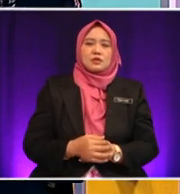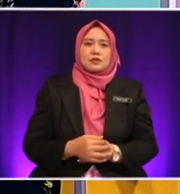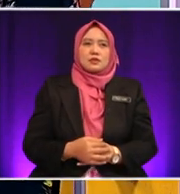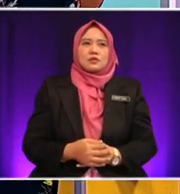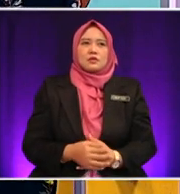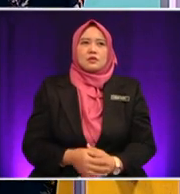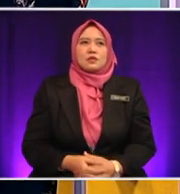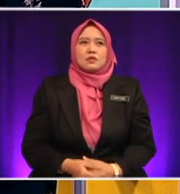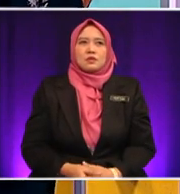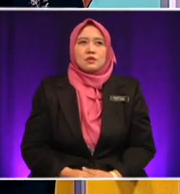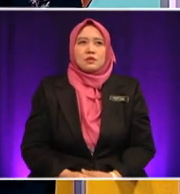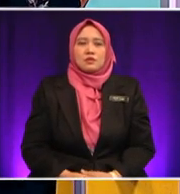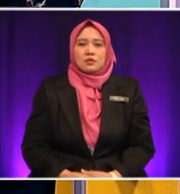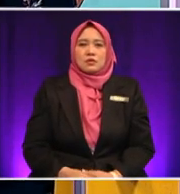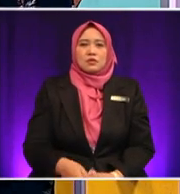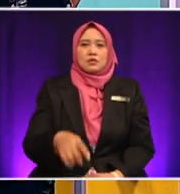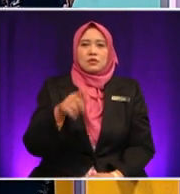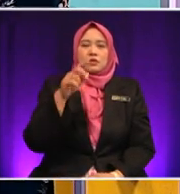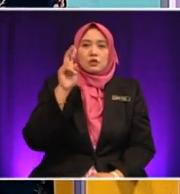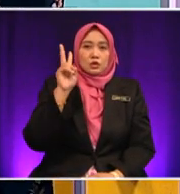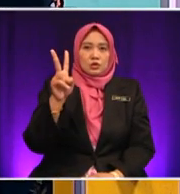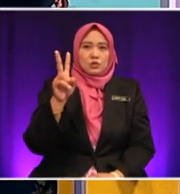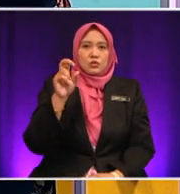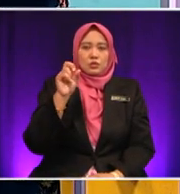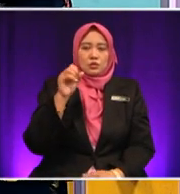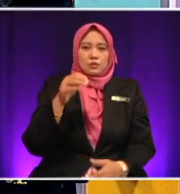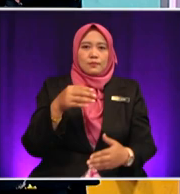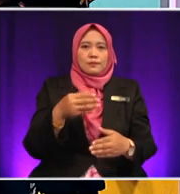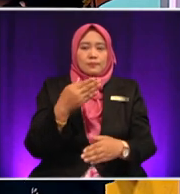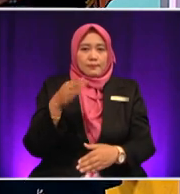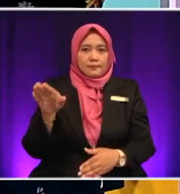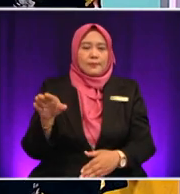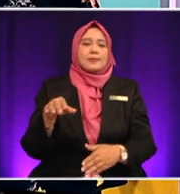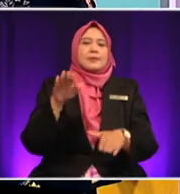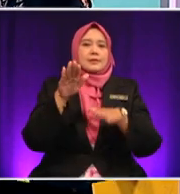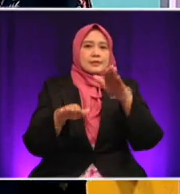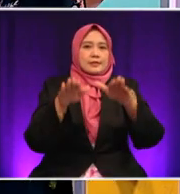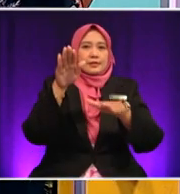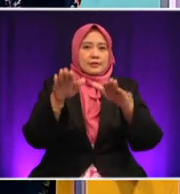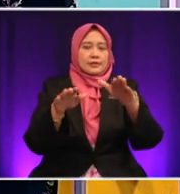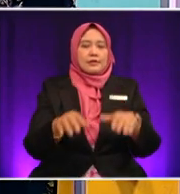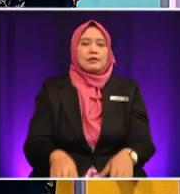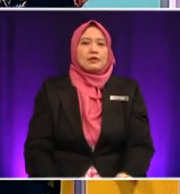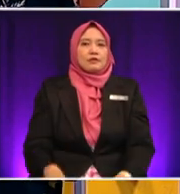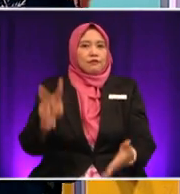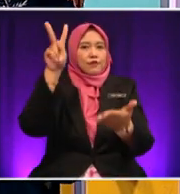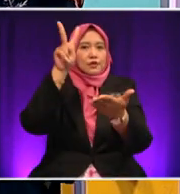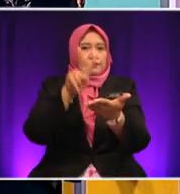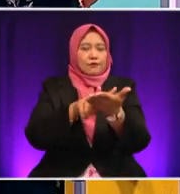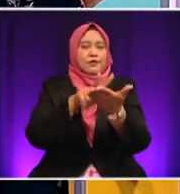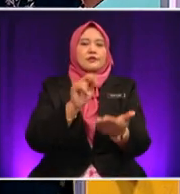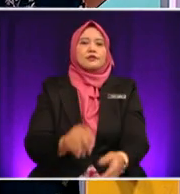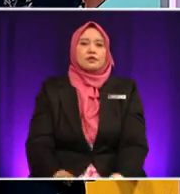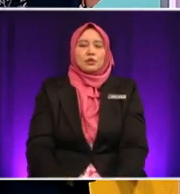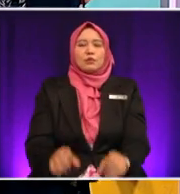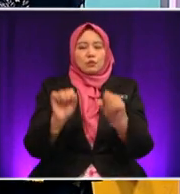internet yaitu to step verification Adakah jawaban itu boleh diterima Insyaallah boleh diterima sebaiknya itu adalah